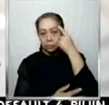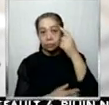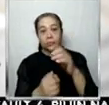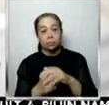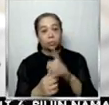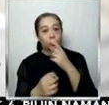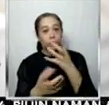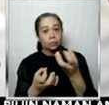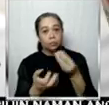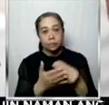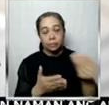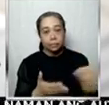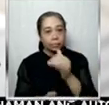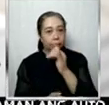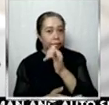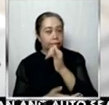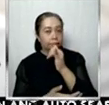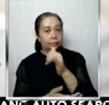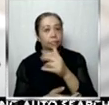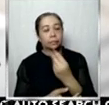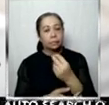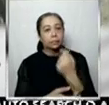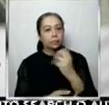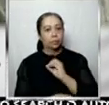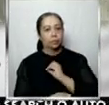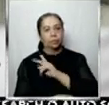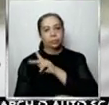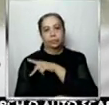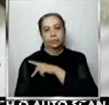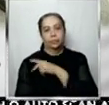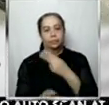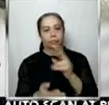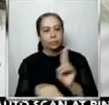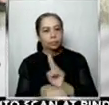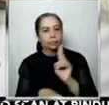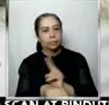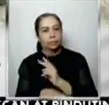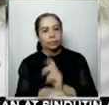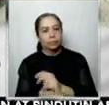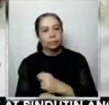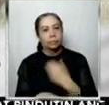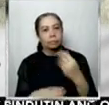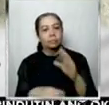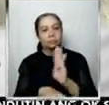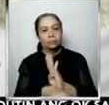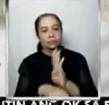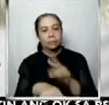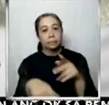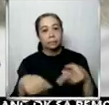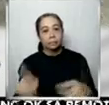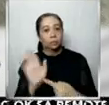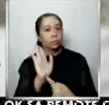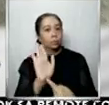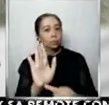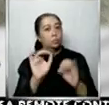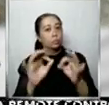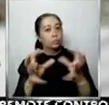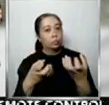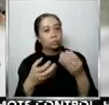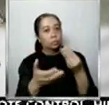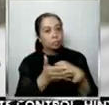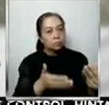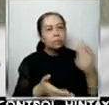bibili ng alcoholic drinks na pansariling konsumo. Valid business permits naman ang ipakikita kung bibili